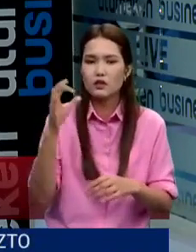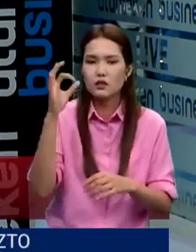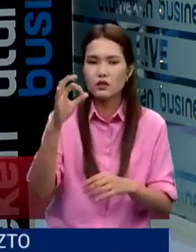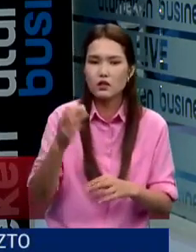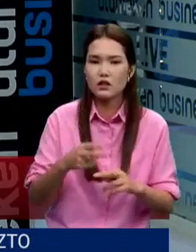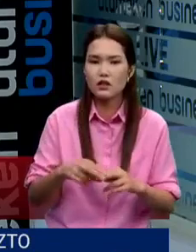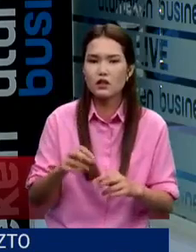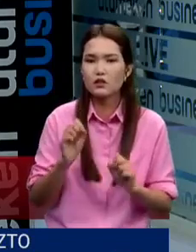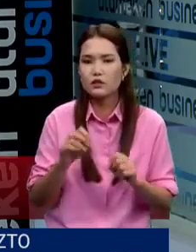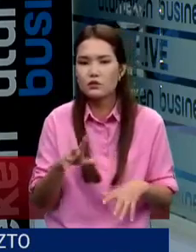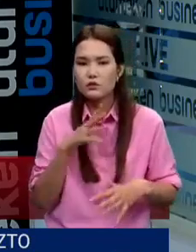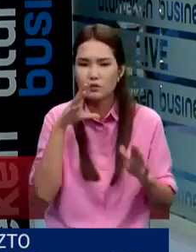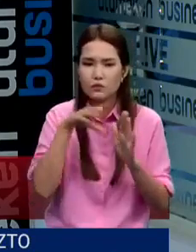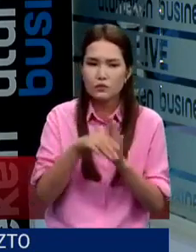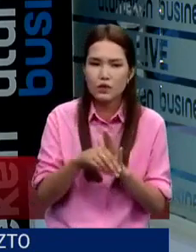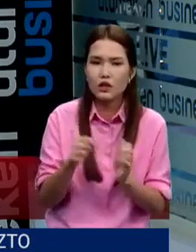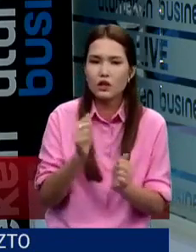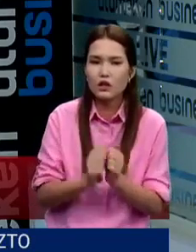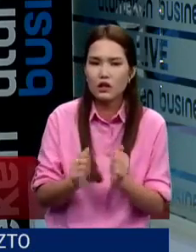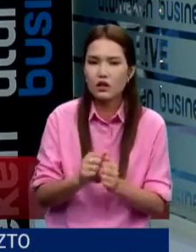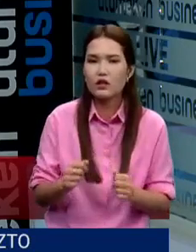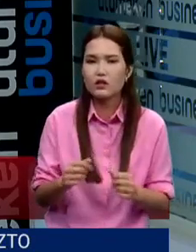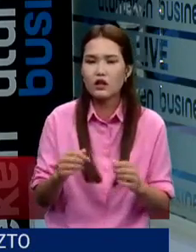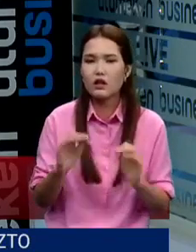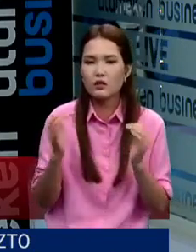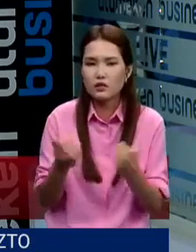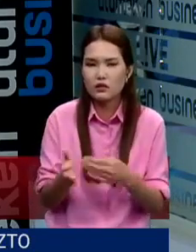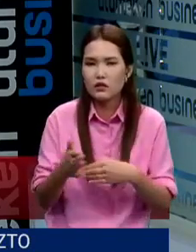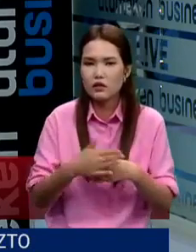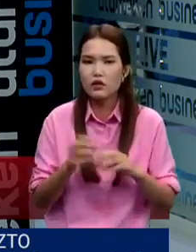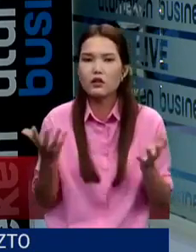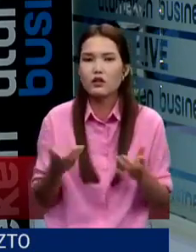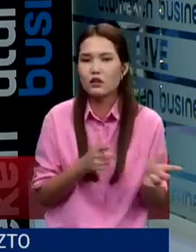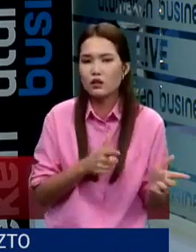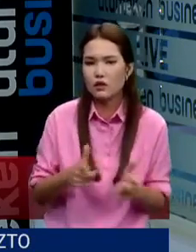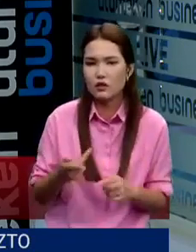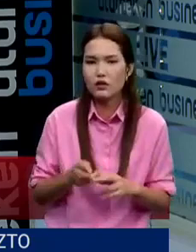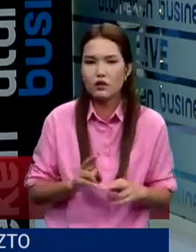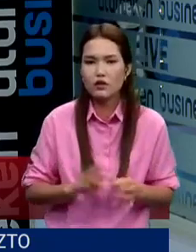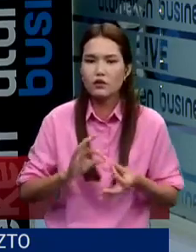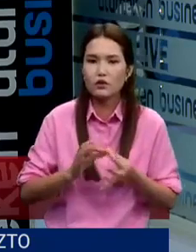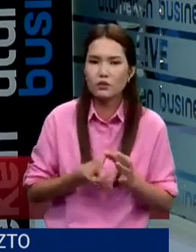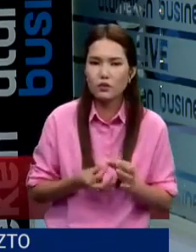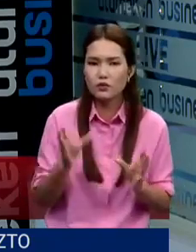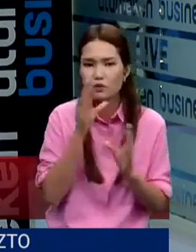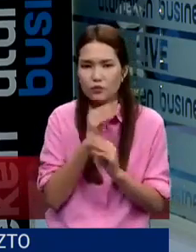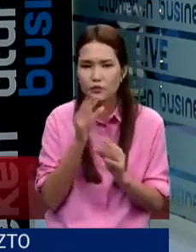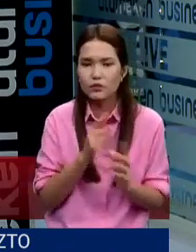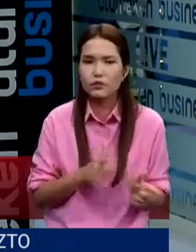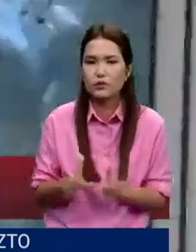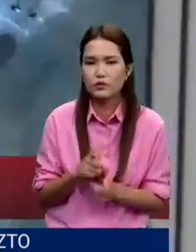Антирейтингтен түспейтін шаһардың кәсіпкерлері кезекті карантинге дайын ба? Алматылық әріптесім Арна Дүйсенің бейнематериалы.